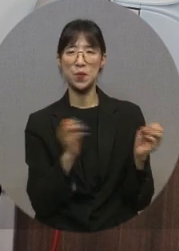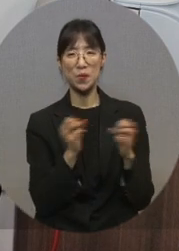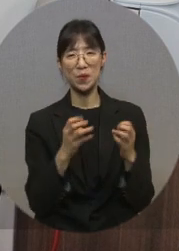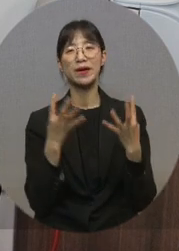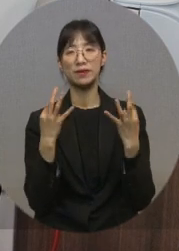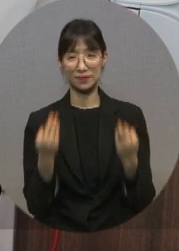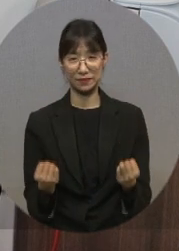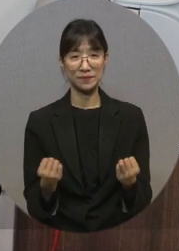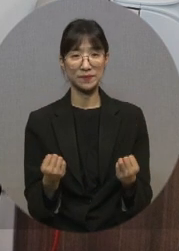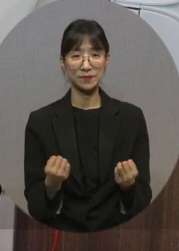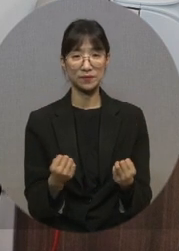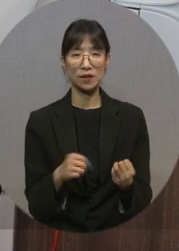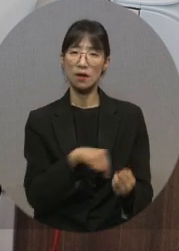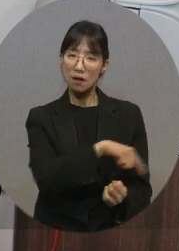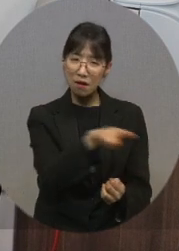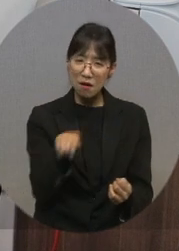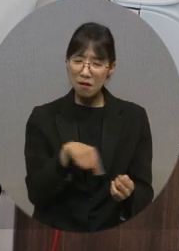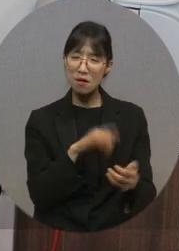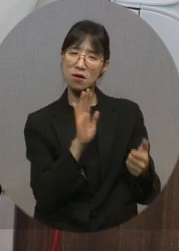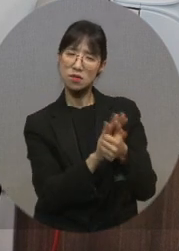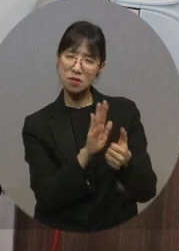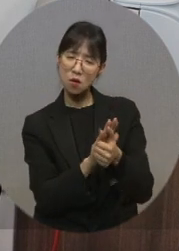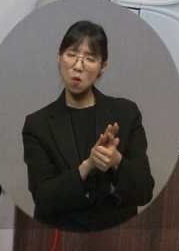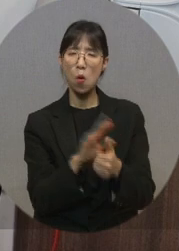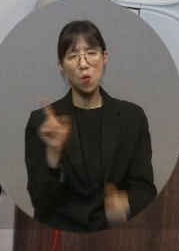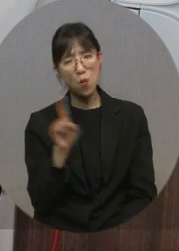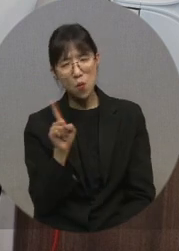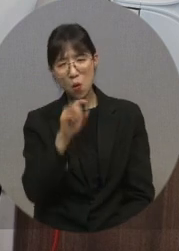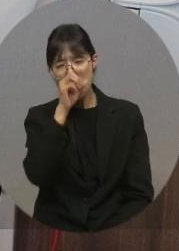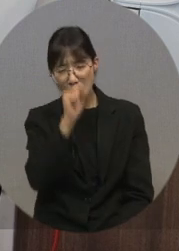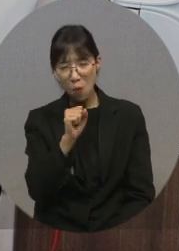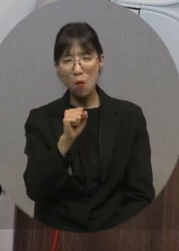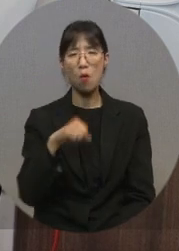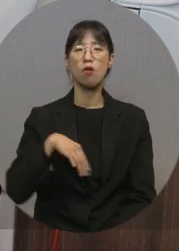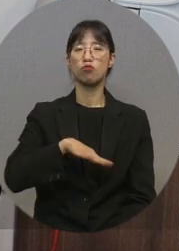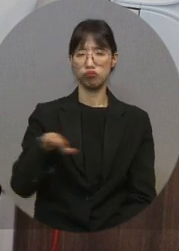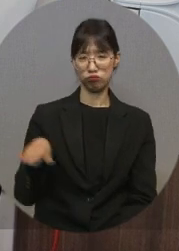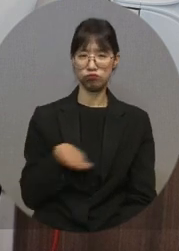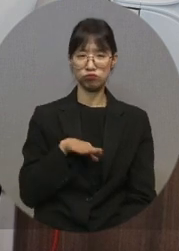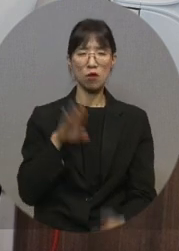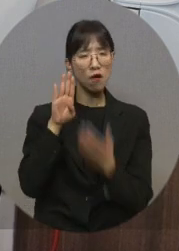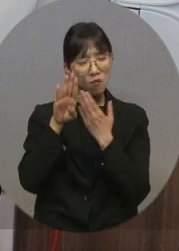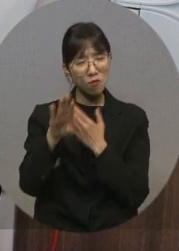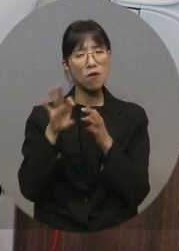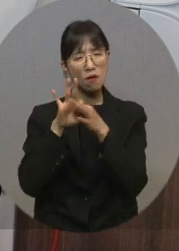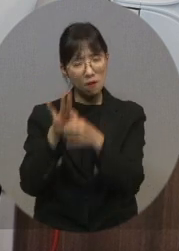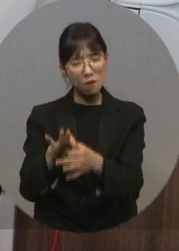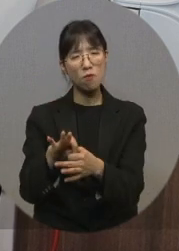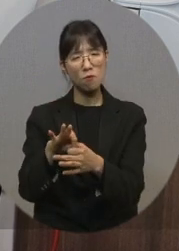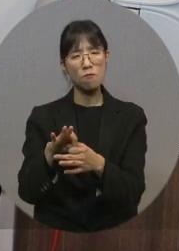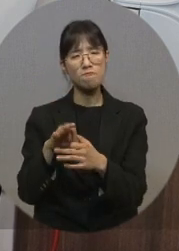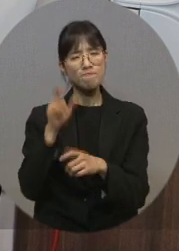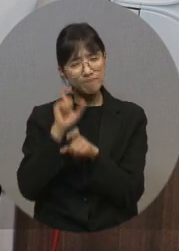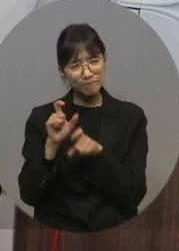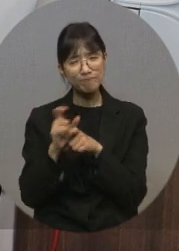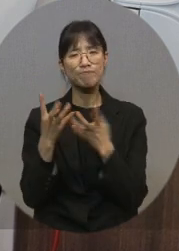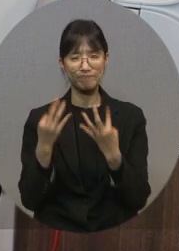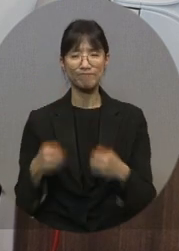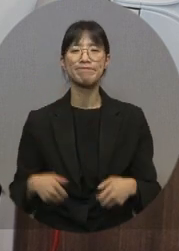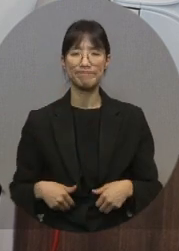나누고 있습니다. 이 친구들에게 어떤 지원을 해줄 수 있을지에 대해서 우리가 향후 앞으로 계속 깊은 고민을 해야 될 것